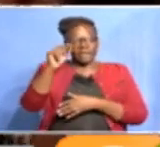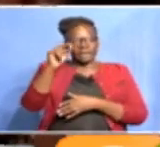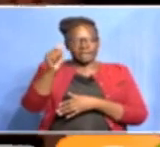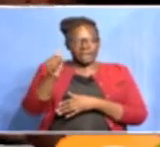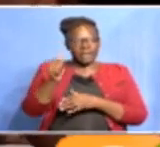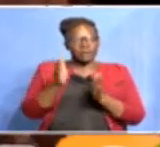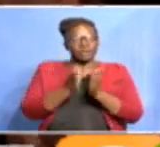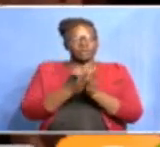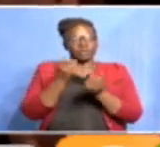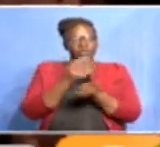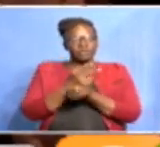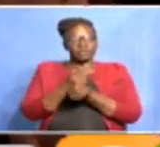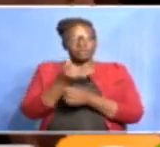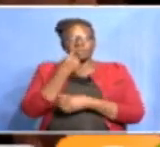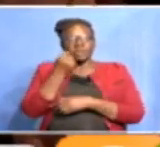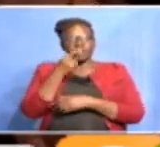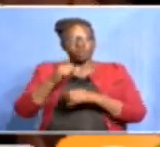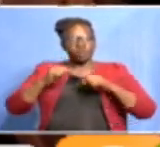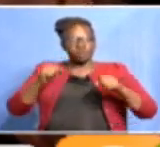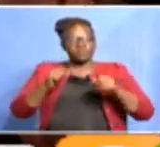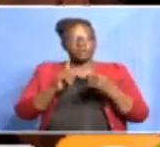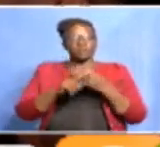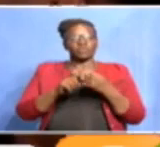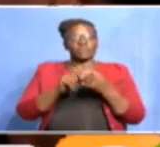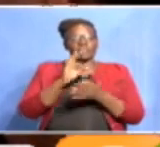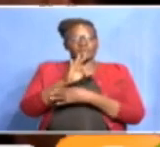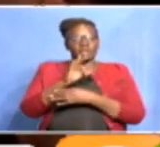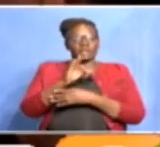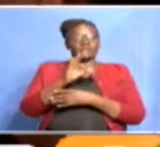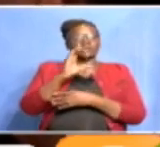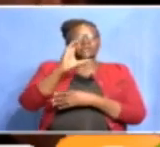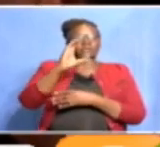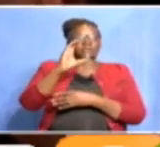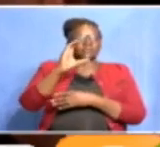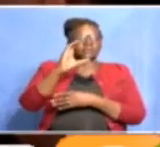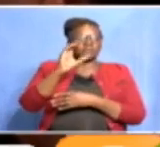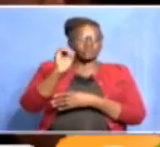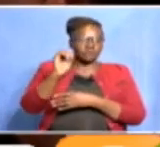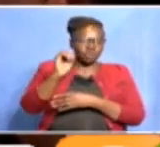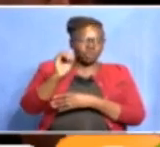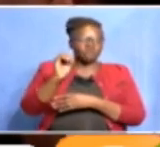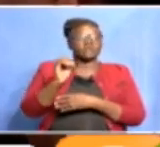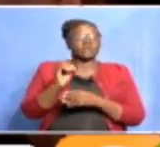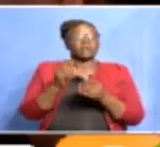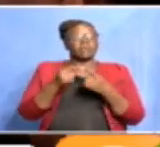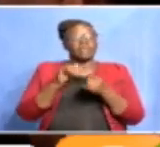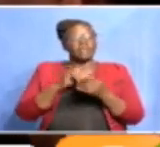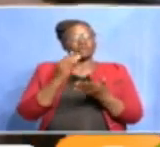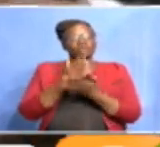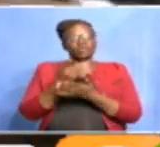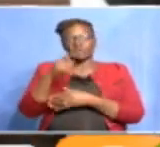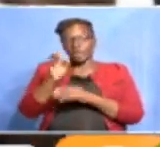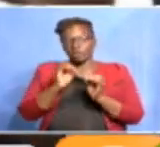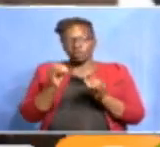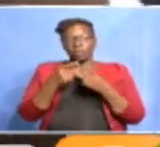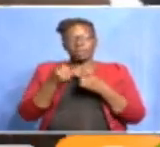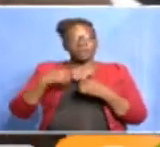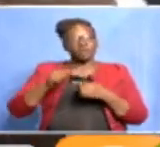officers and 3 clinical officers. Of course that's not an ideal number, but we are making do with it.